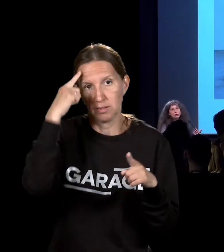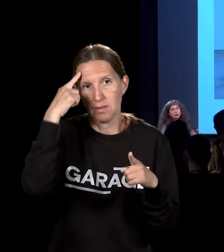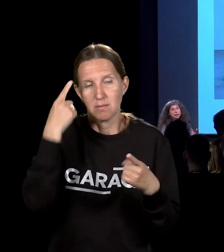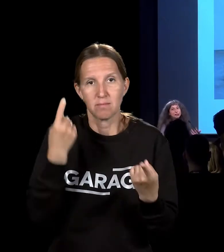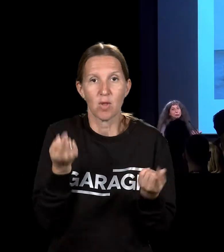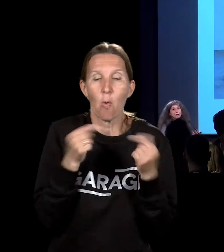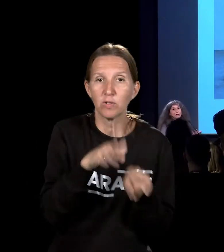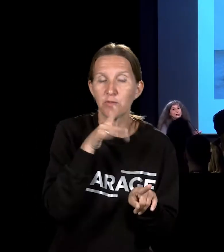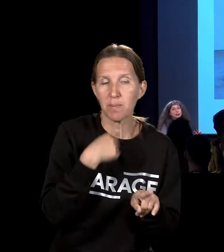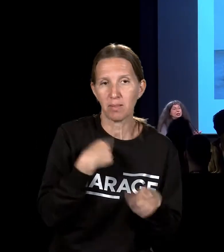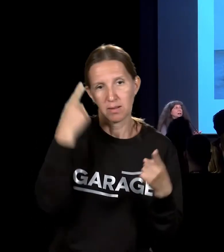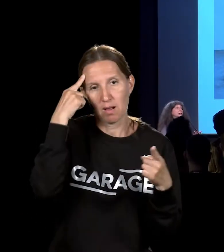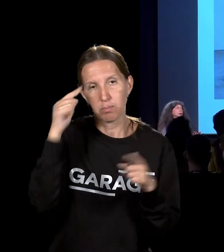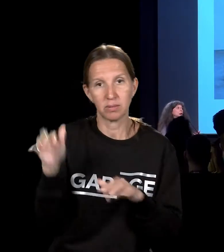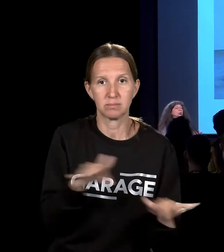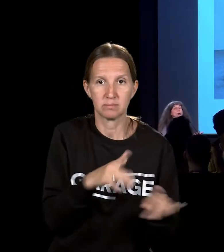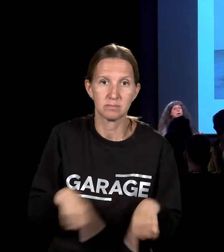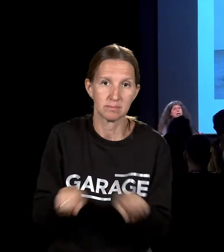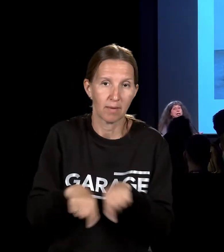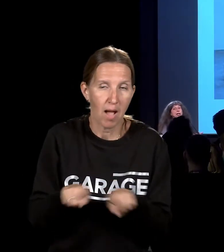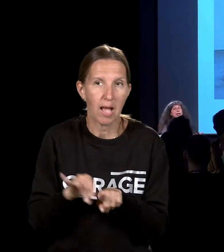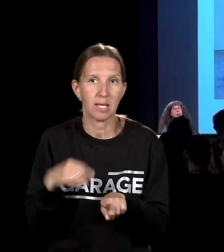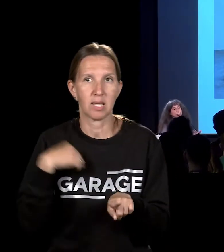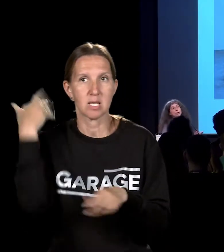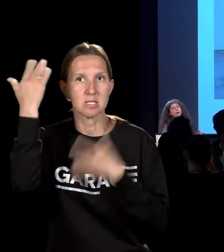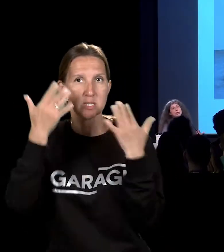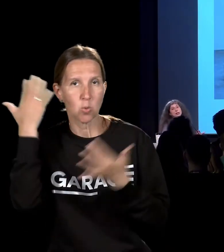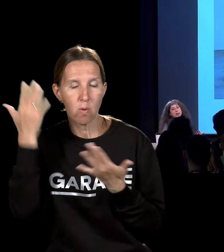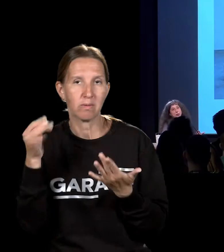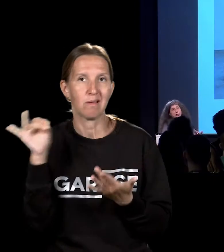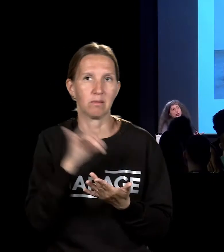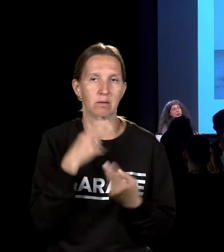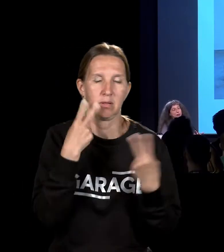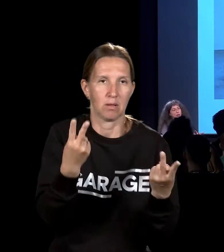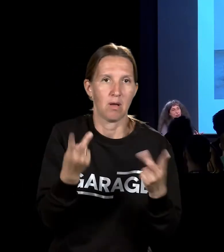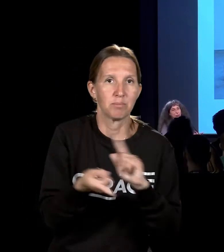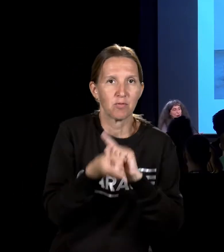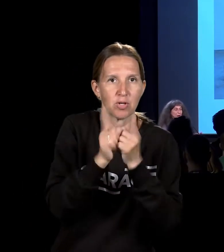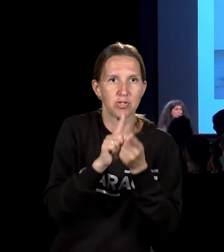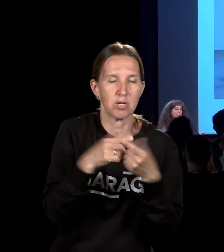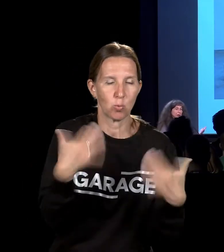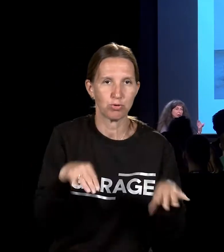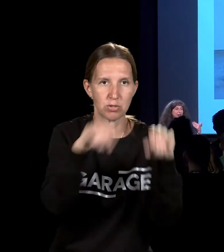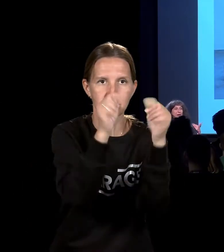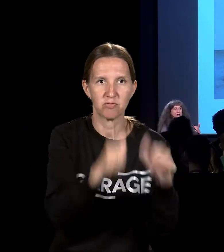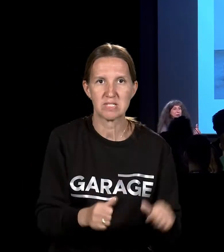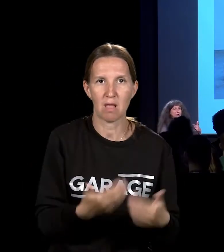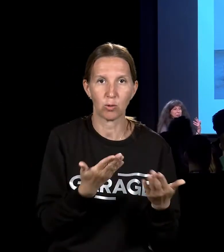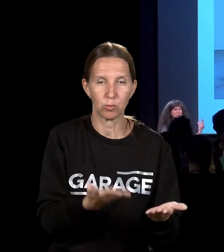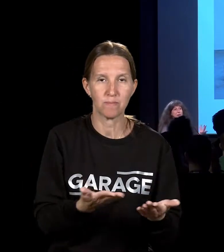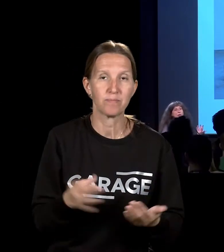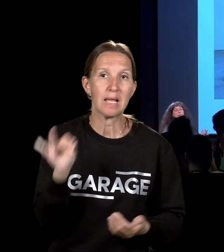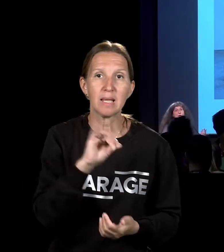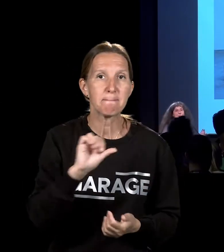которое одновременно и оцепенение, и сон, и монументализация, превращение в статую, причем как бы естественно